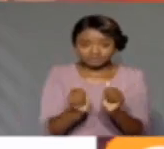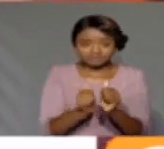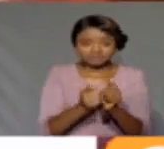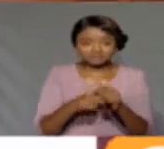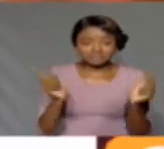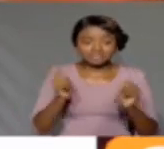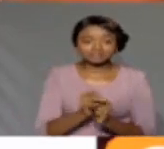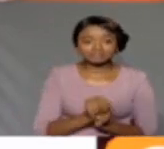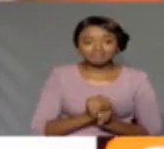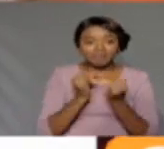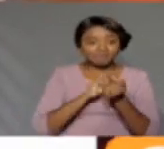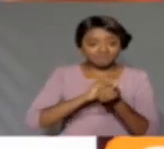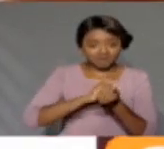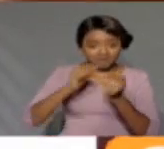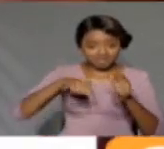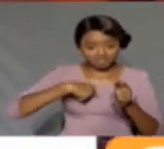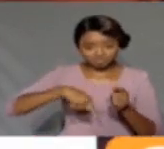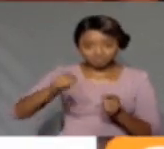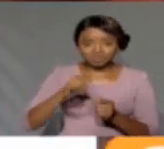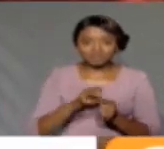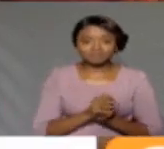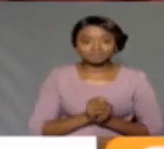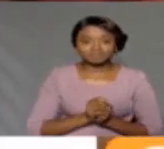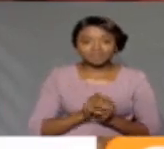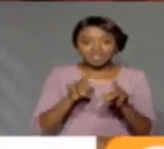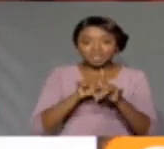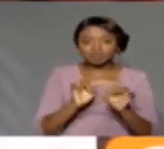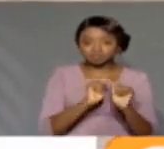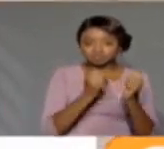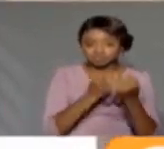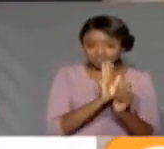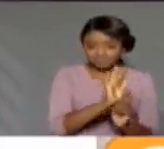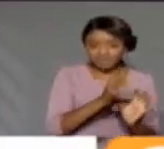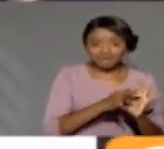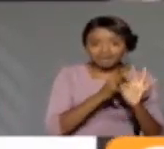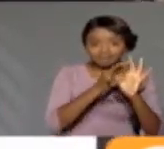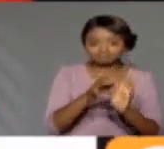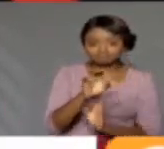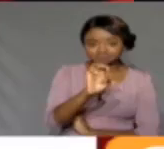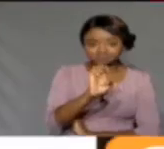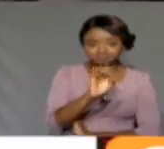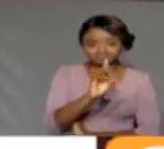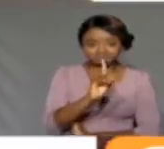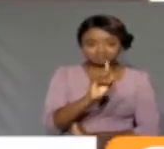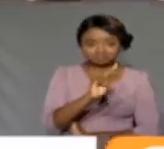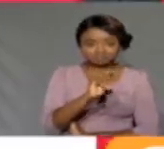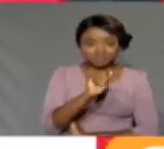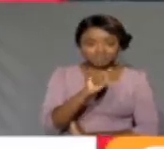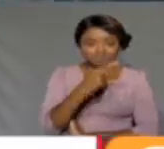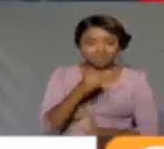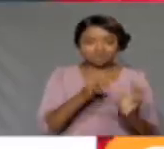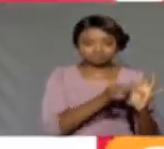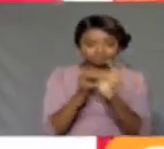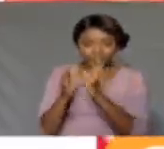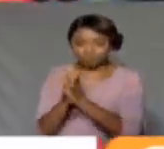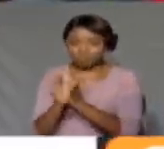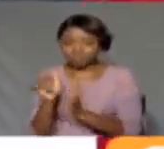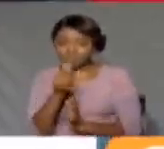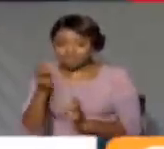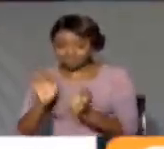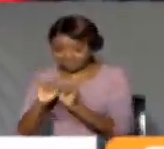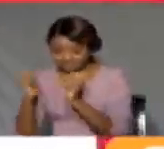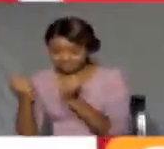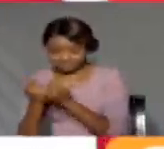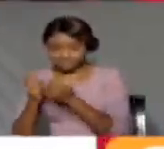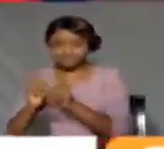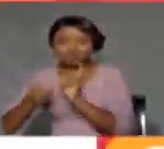katika uwanja wa Khalifa. Timu ya marathon ikiongozwa na bingwa wa dunia mara mbili Edna Kiplagat imejumuika pamoja na timu za mbio za mita